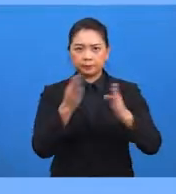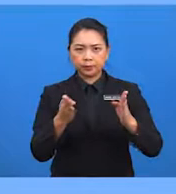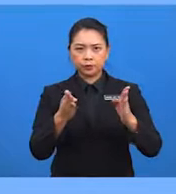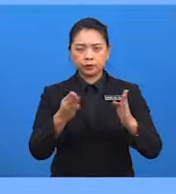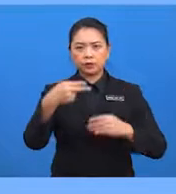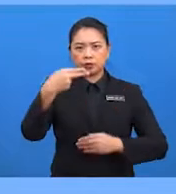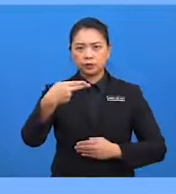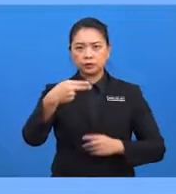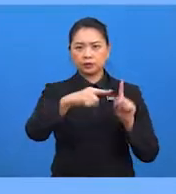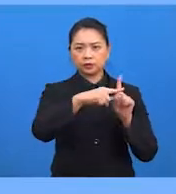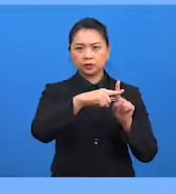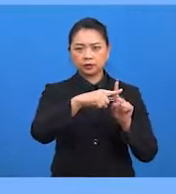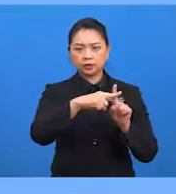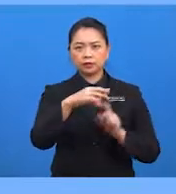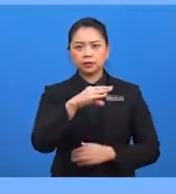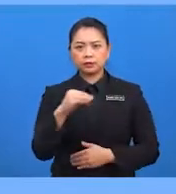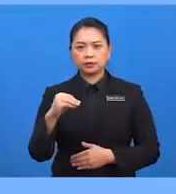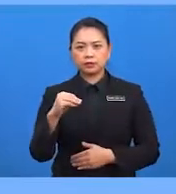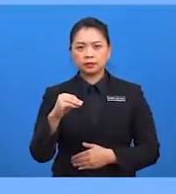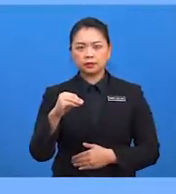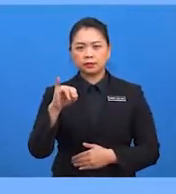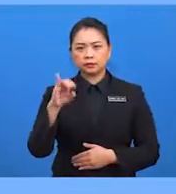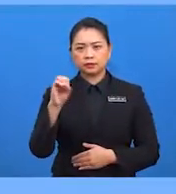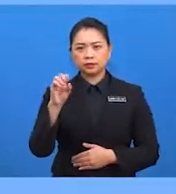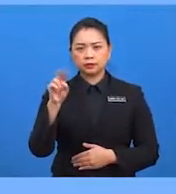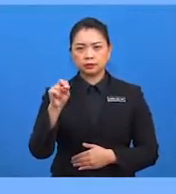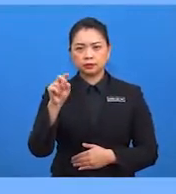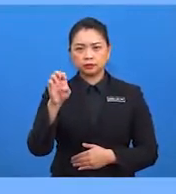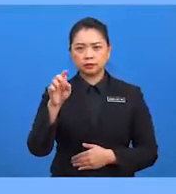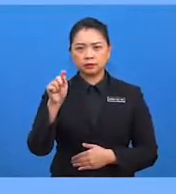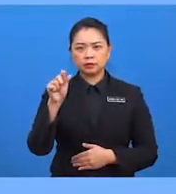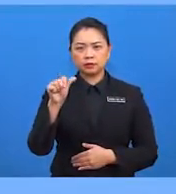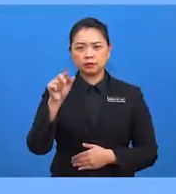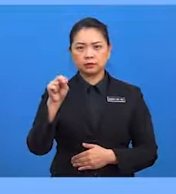ion hidrogen H positif dan ion etanoat